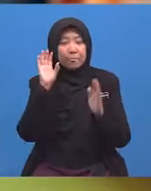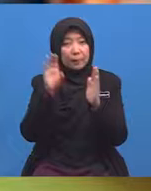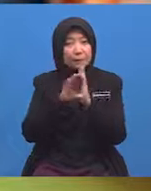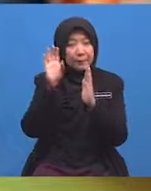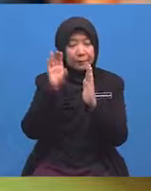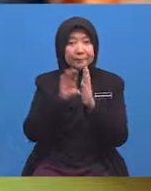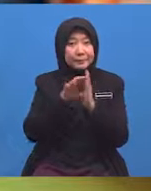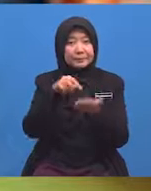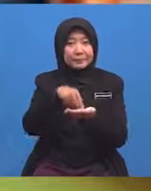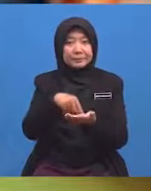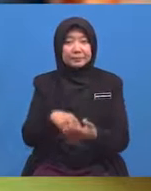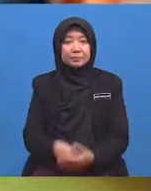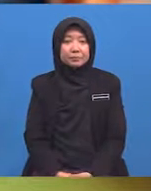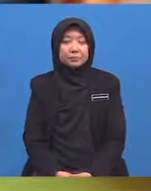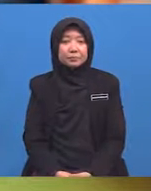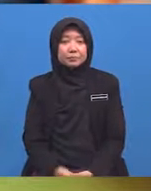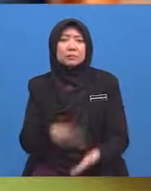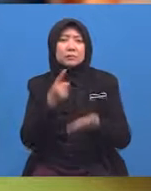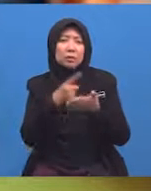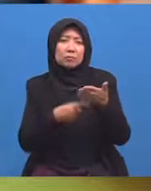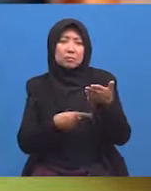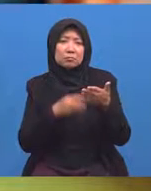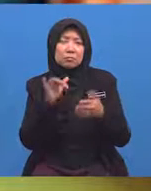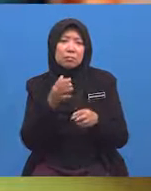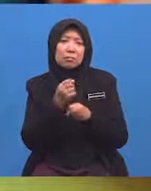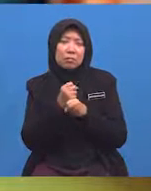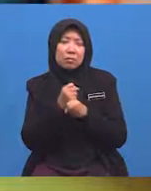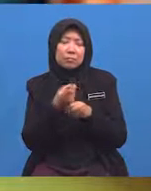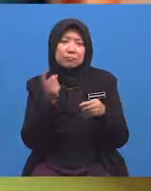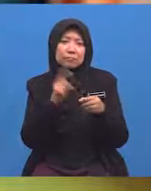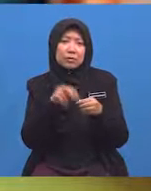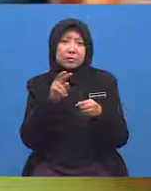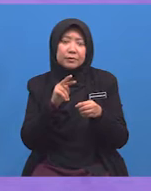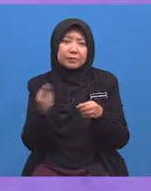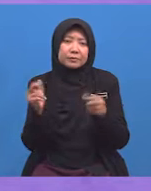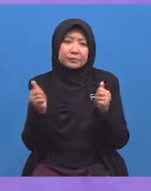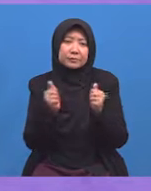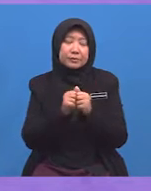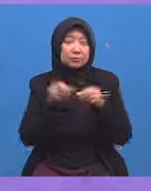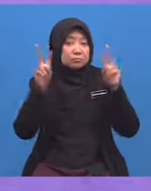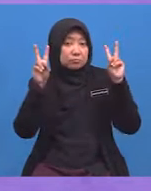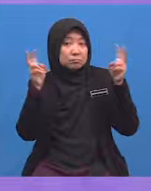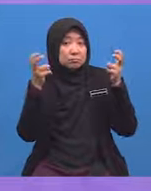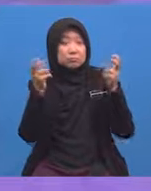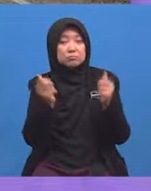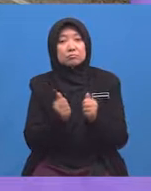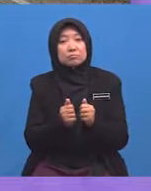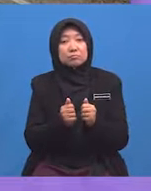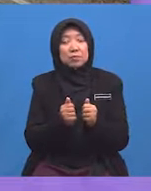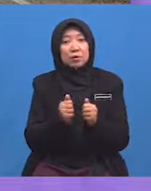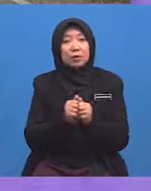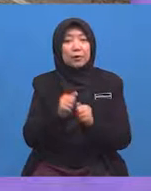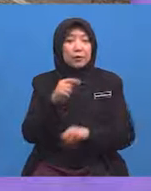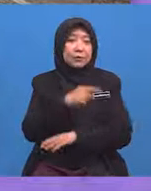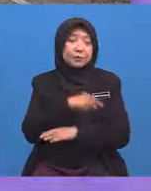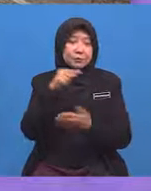Murid-murid, cuba kamu perhatikan gambar-gambar yang berikut. Apakah yang dapat